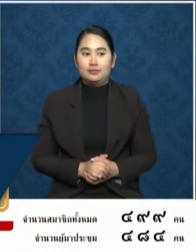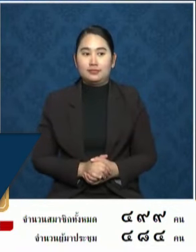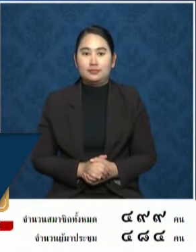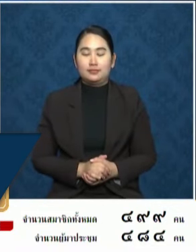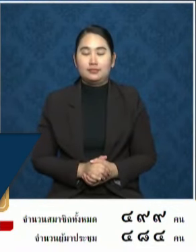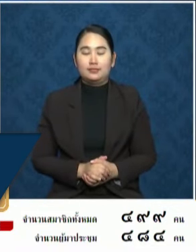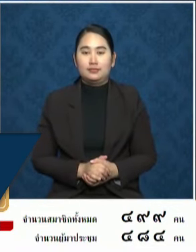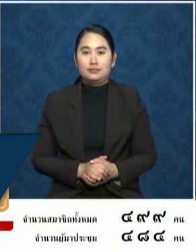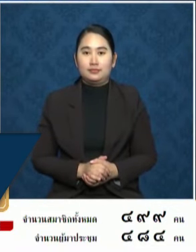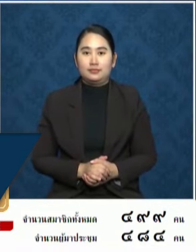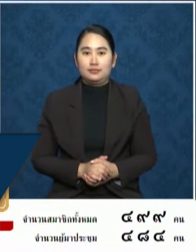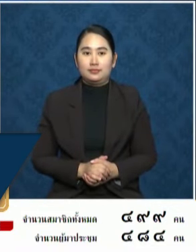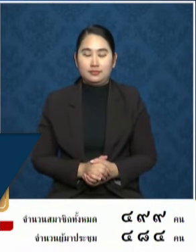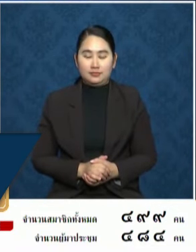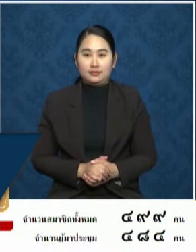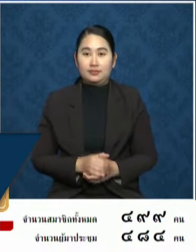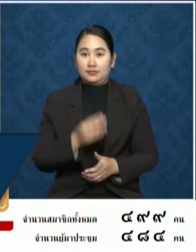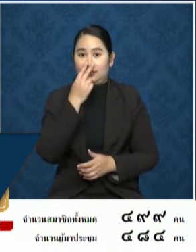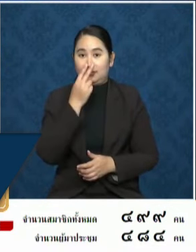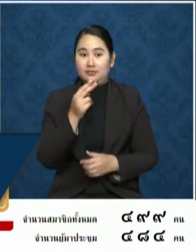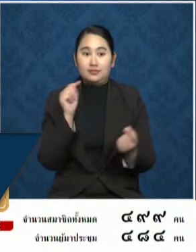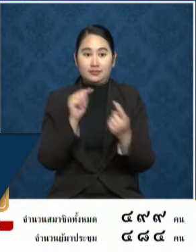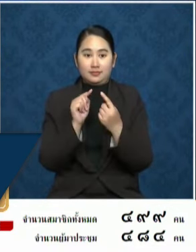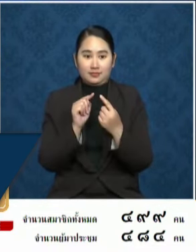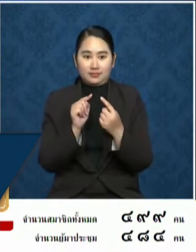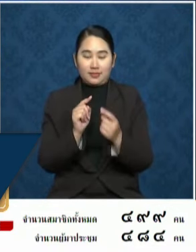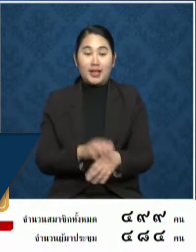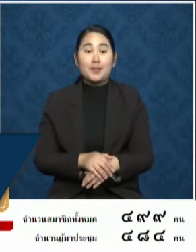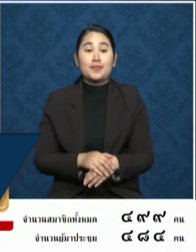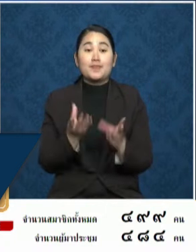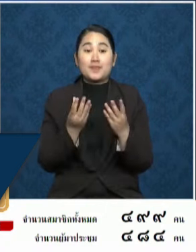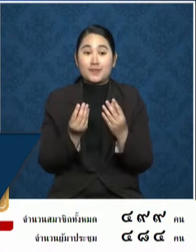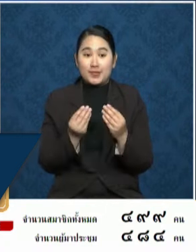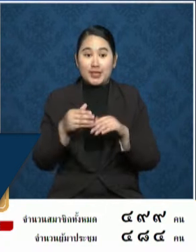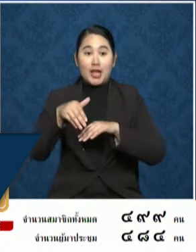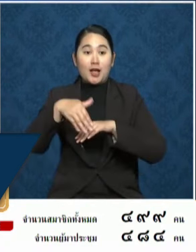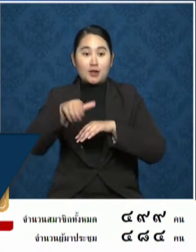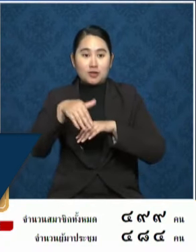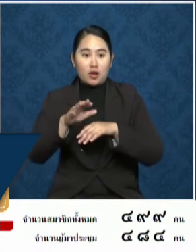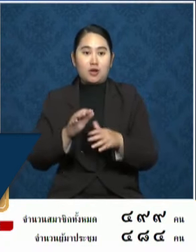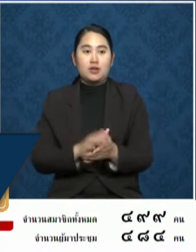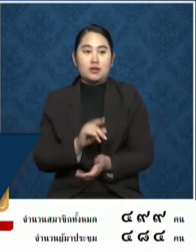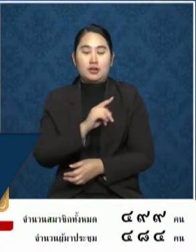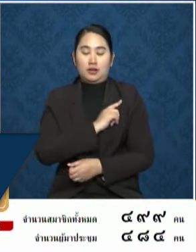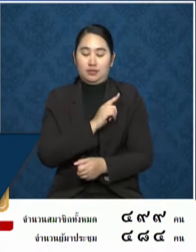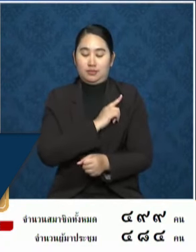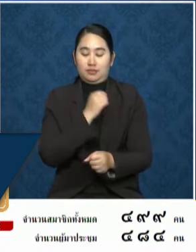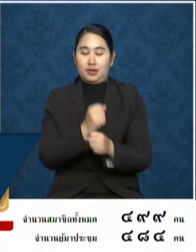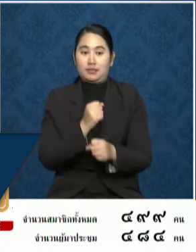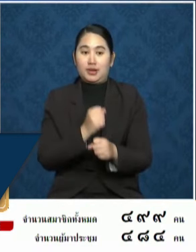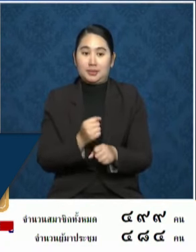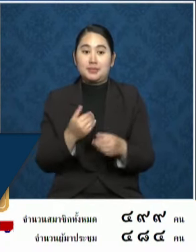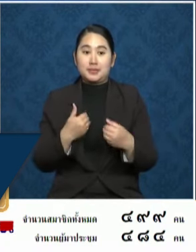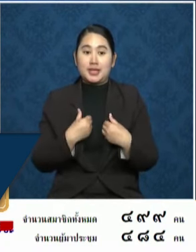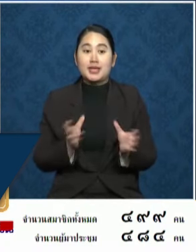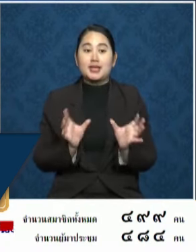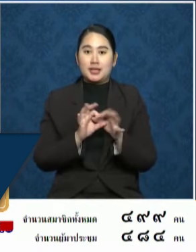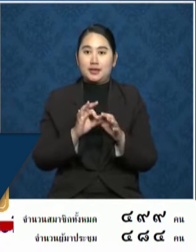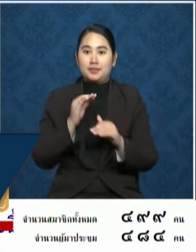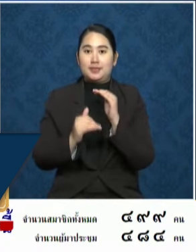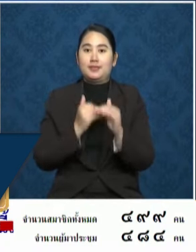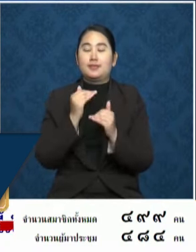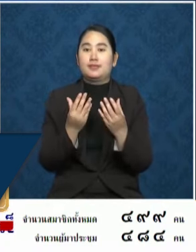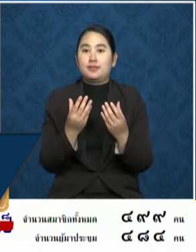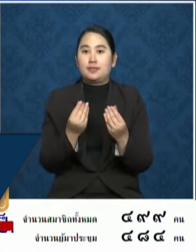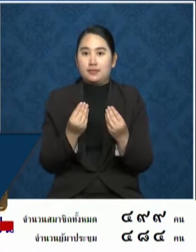ครับพอเรามาดูพื้นที่นอกเขตชลปทานครับก็จะมีหน่วยงานหลักๆที่เป็นเจ้าภาพอยู่เกี่ยวข้องกับการพัฒนาแหล่งน้ำ